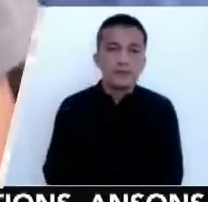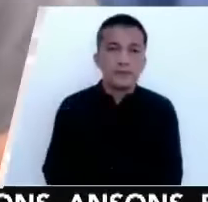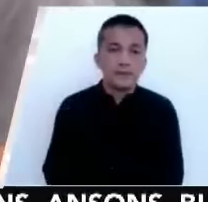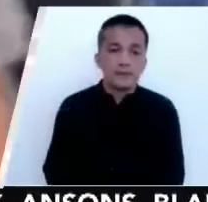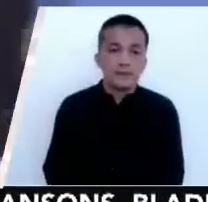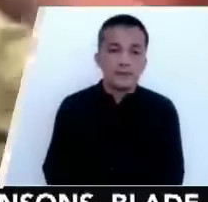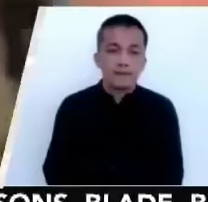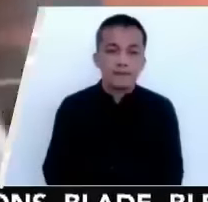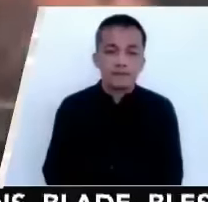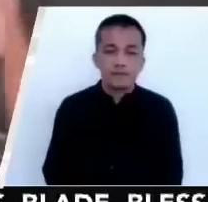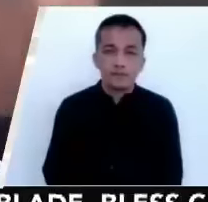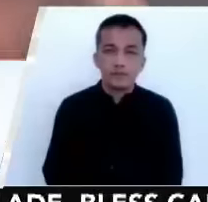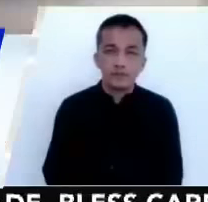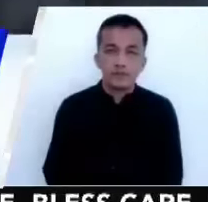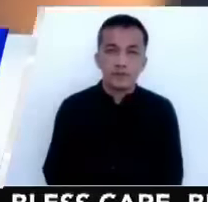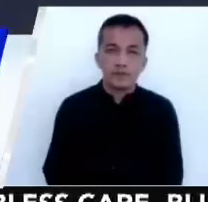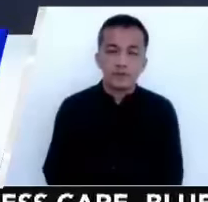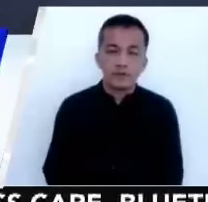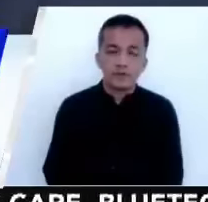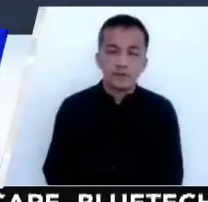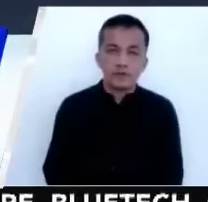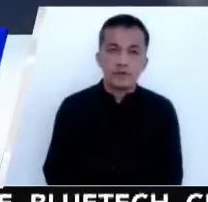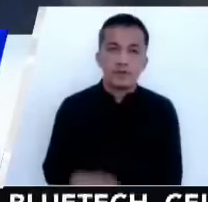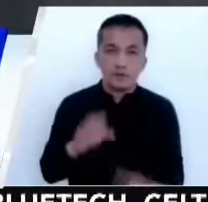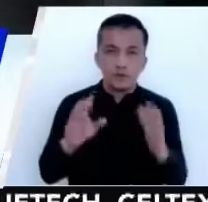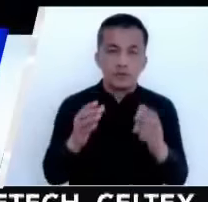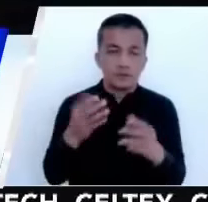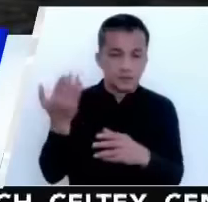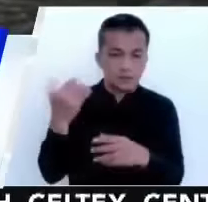Kumpara noong mga araw nang magsimula ang operasyon ng pulisya,